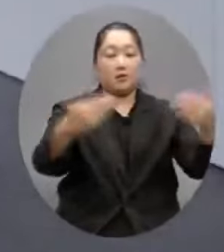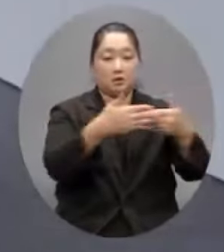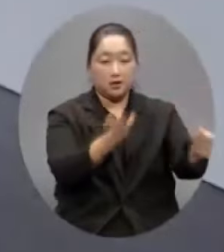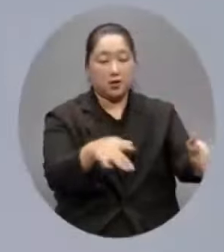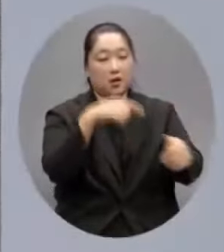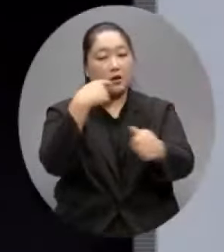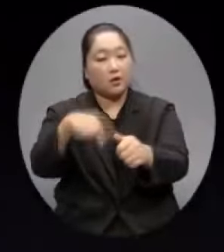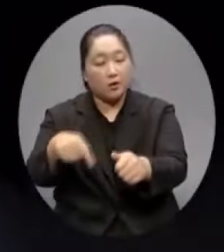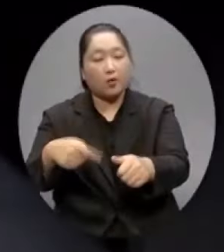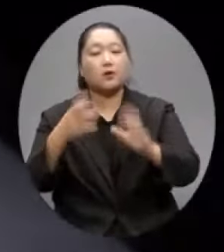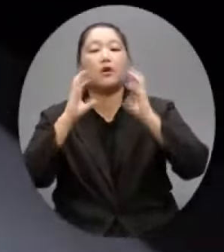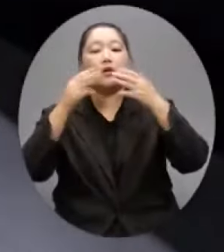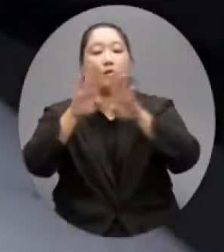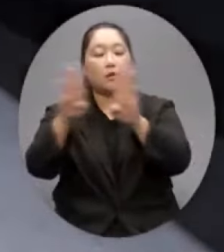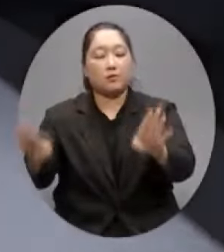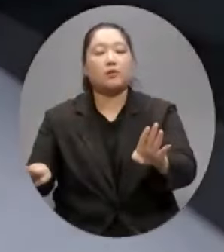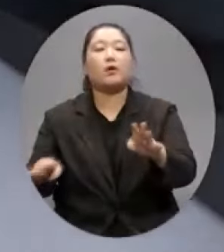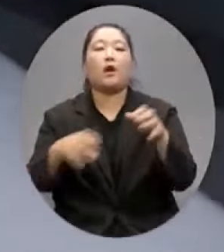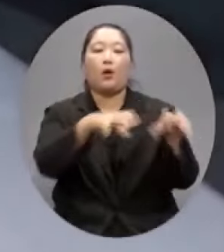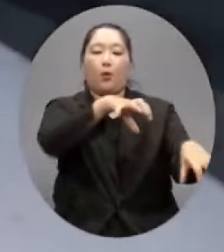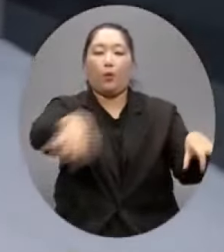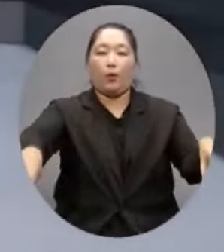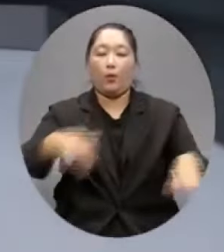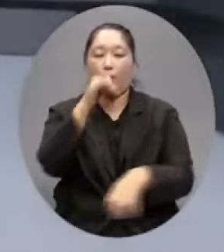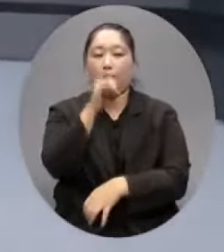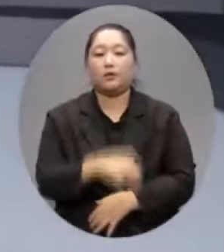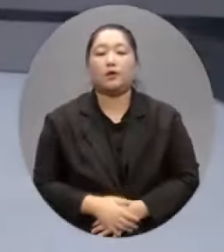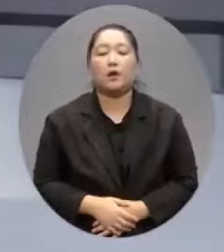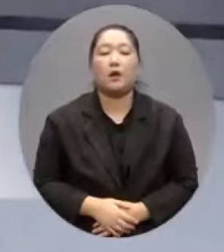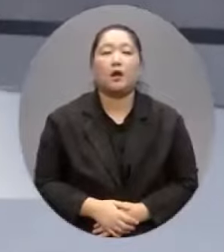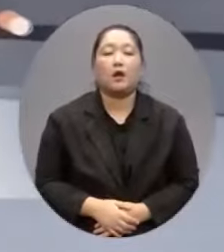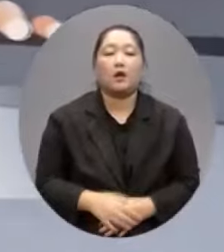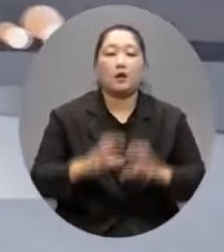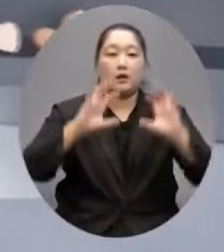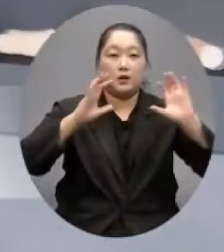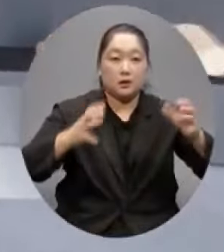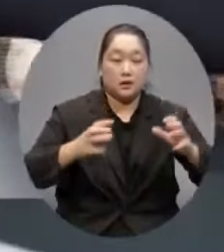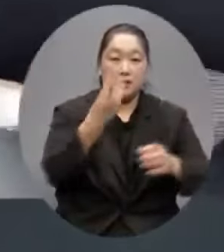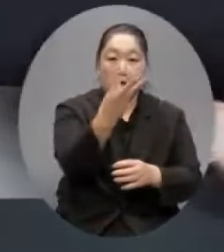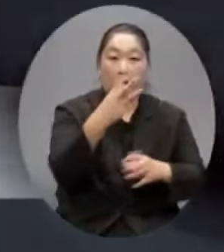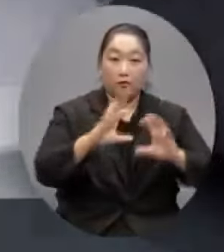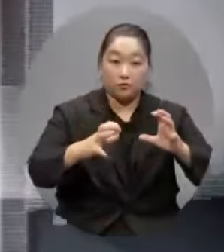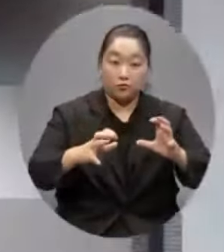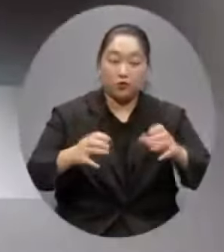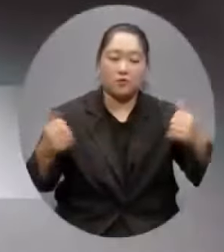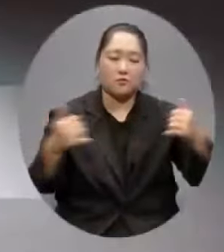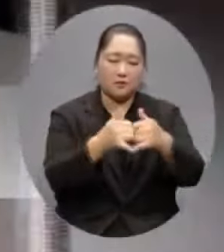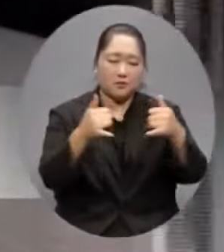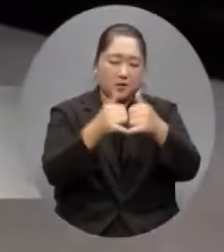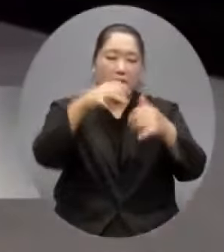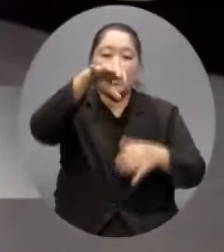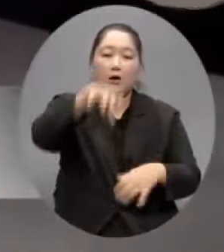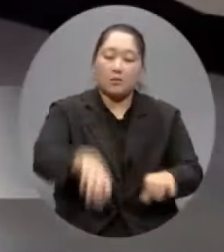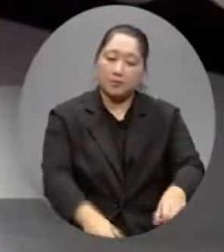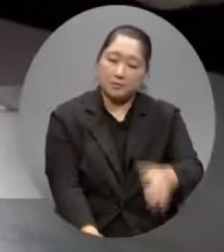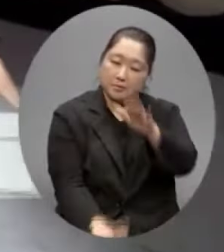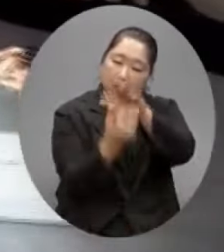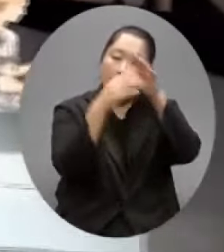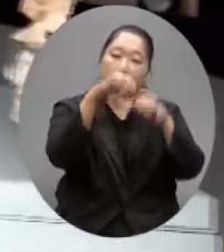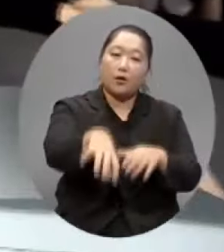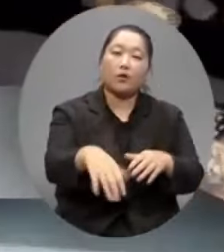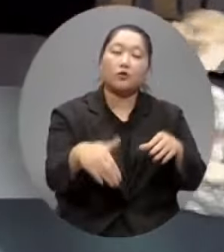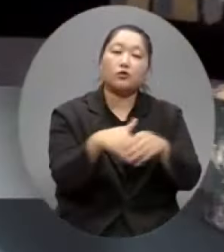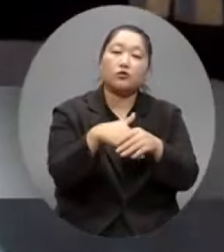어린이 박물관 등으로 구성됩니다. 고구려, 백제, 신라 삼국의 격전지로 삼국의 문화가 혼재된 중원문화의